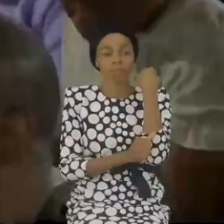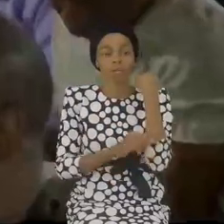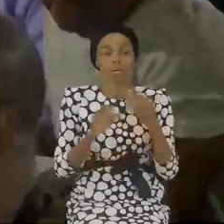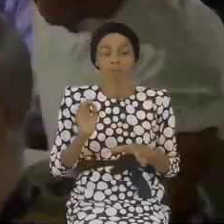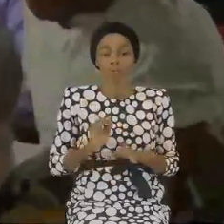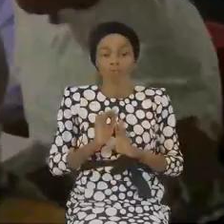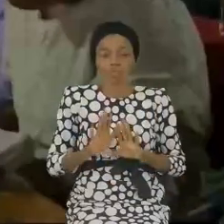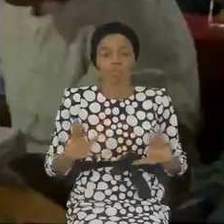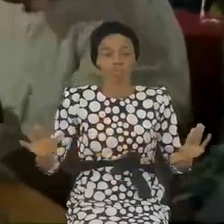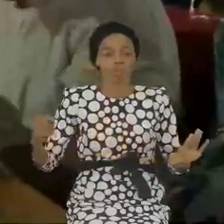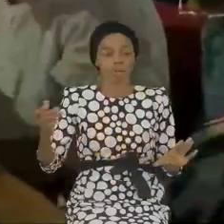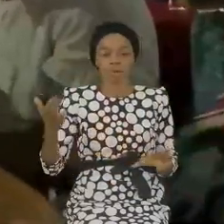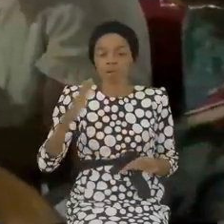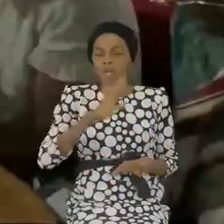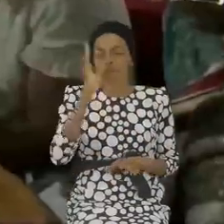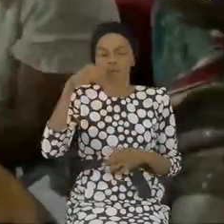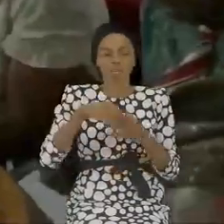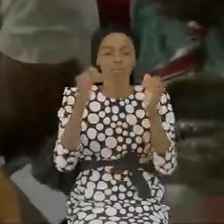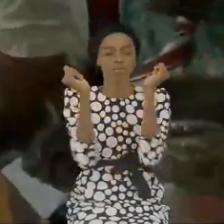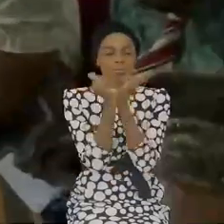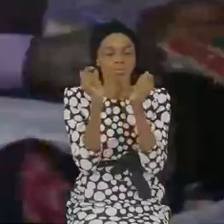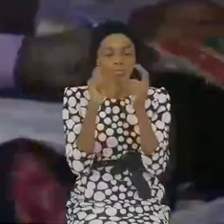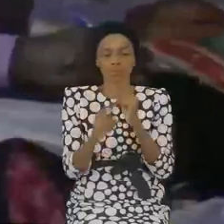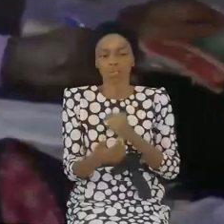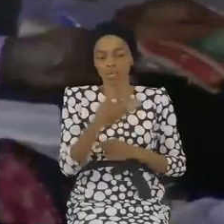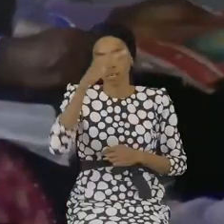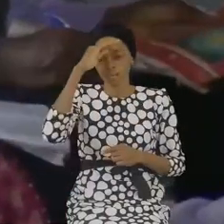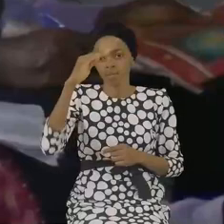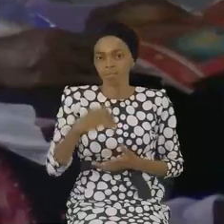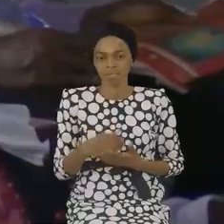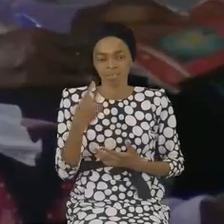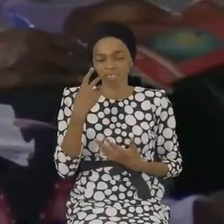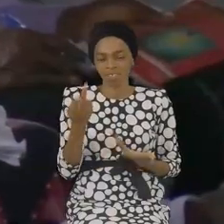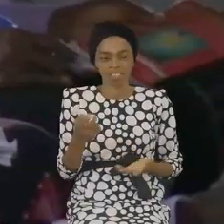ne fûmes jamais esclaves de personne. » Ils mentaient.